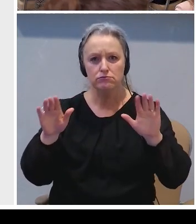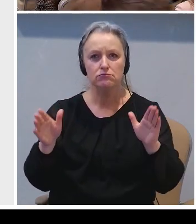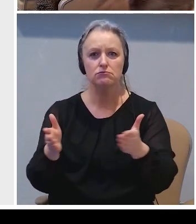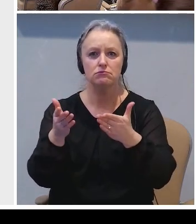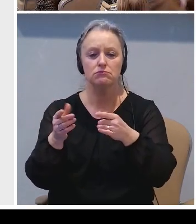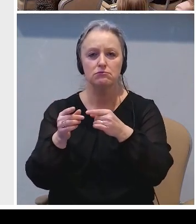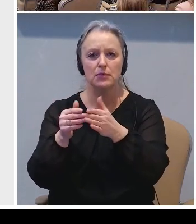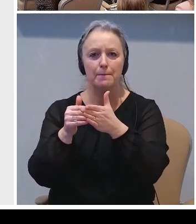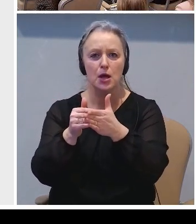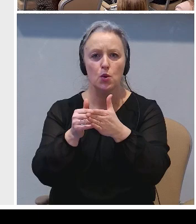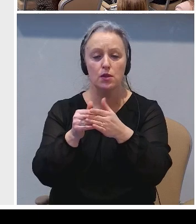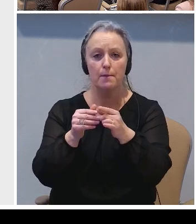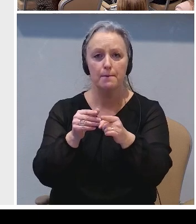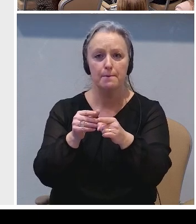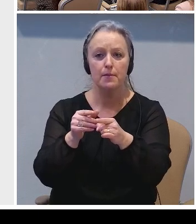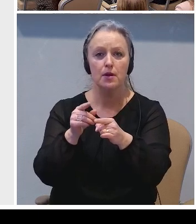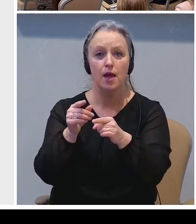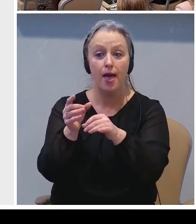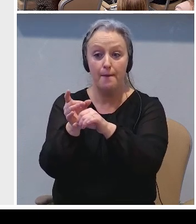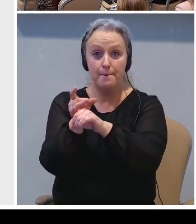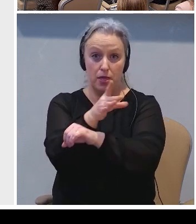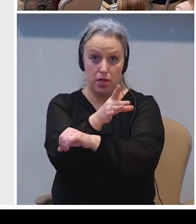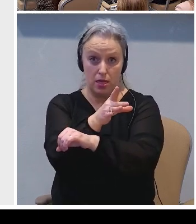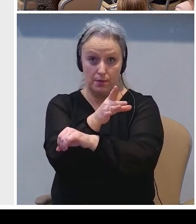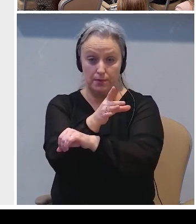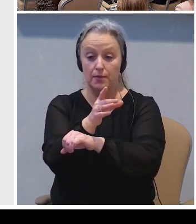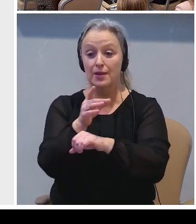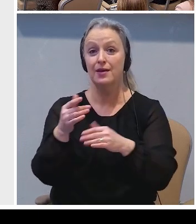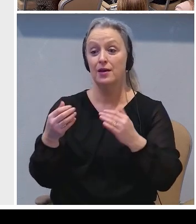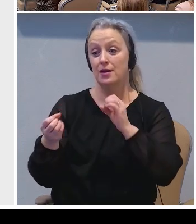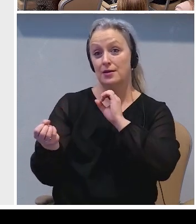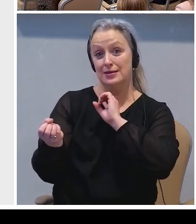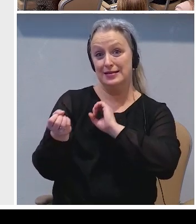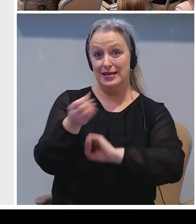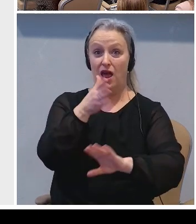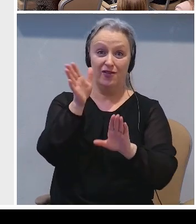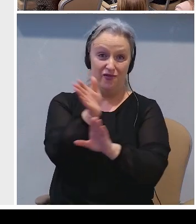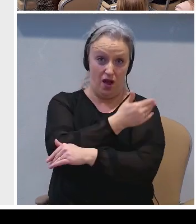viiruspromootor on eemaldatud. Jätan selle slaidi vahele.